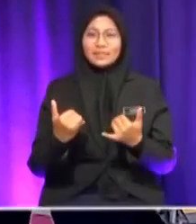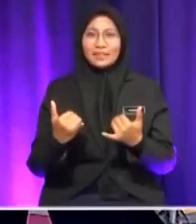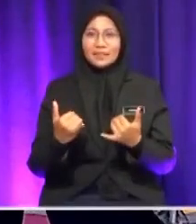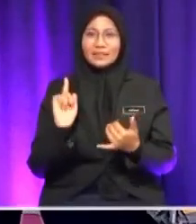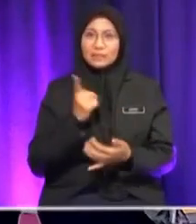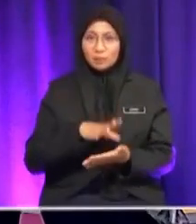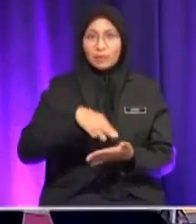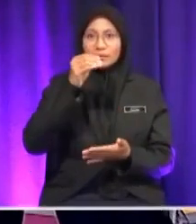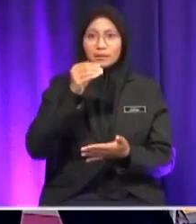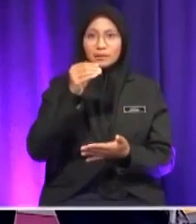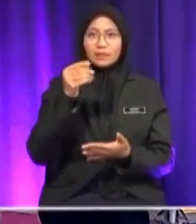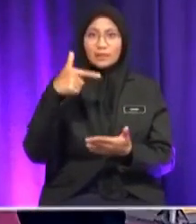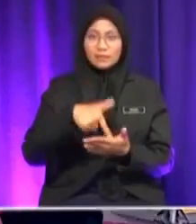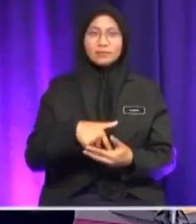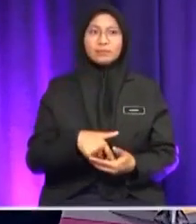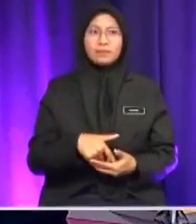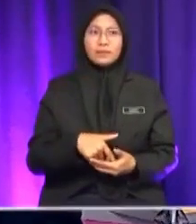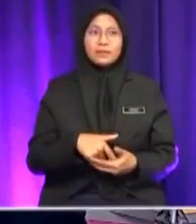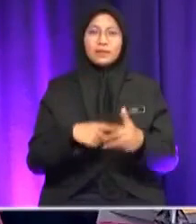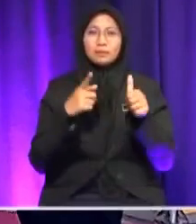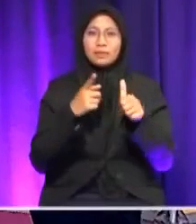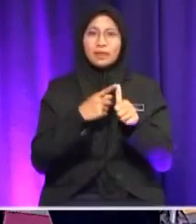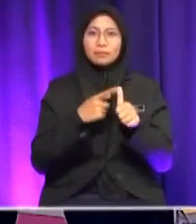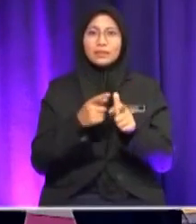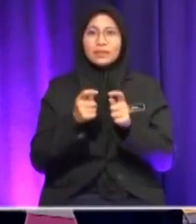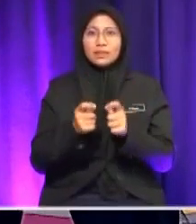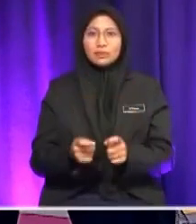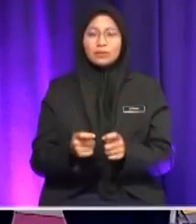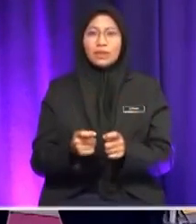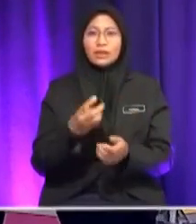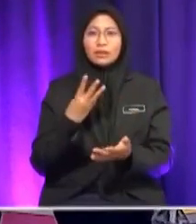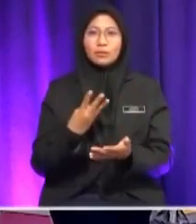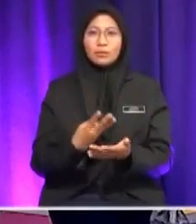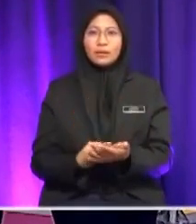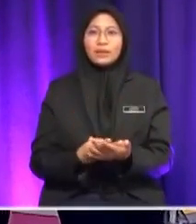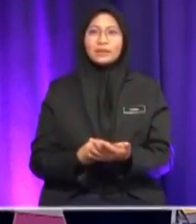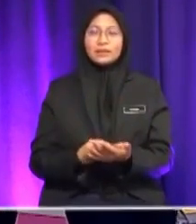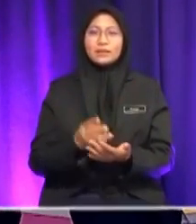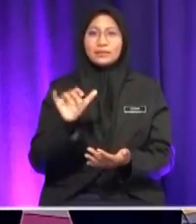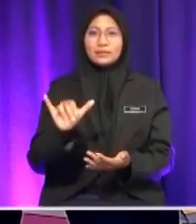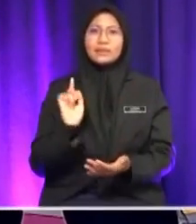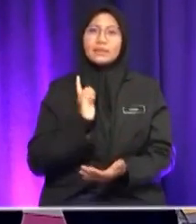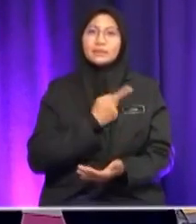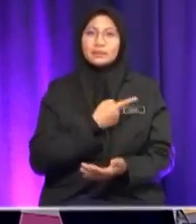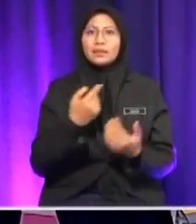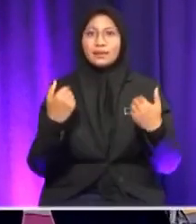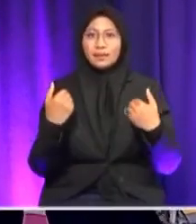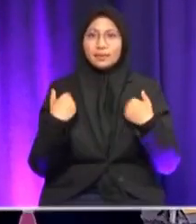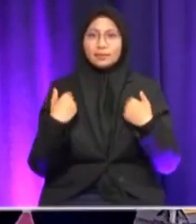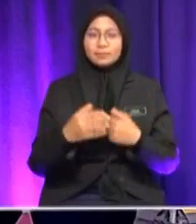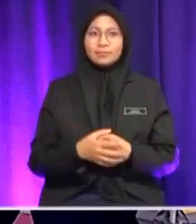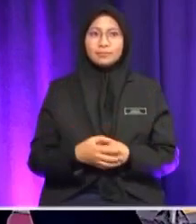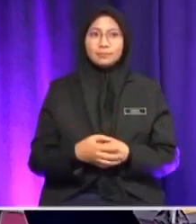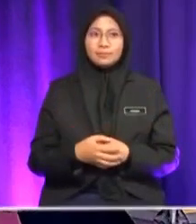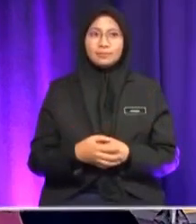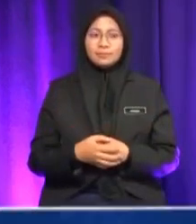pertama, menentukan kedudukan kewangan yang dimiliki. Apakah yang dimaksudkan sebagai menentukan kedudukan kewangan yang